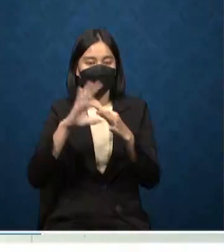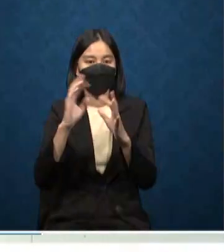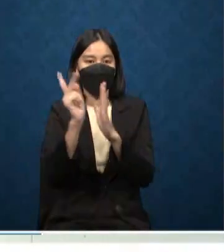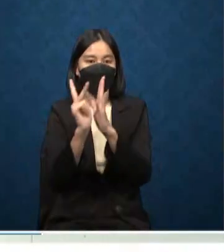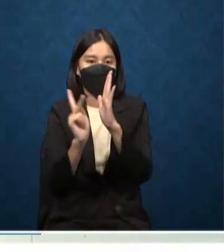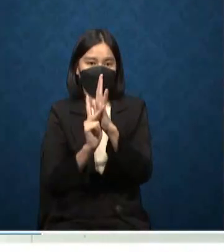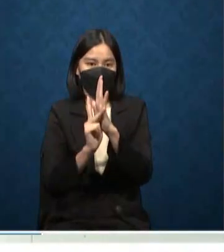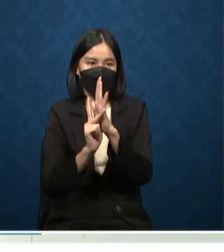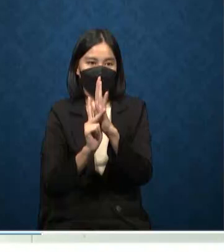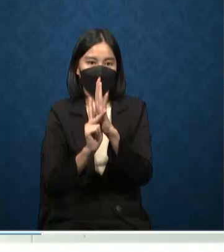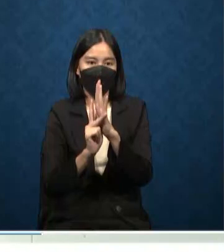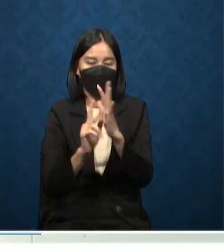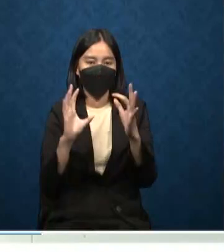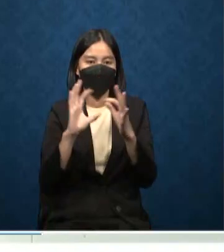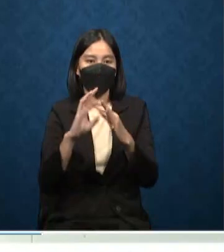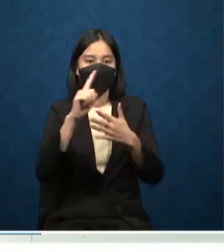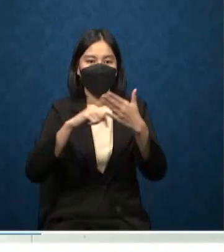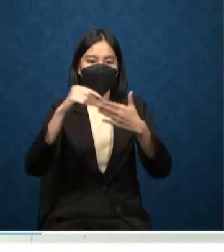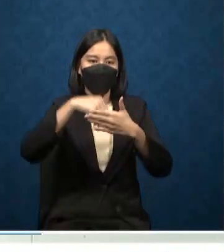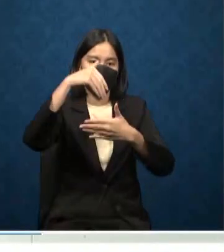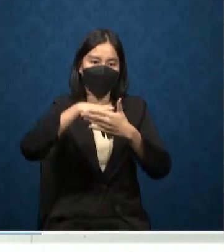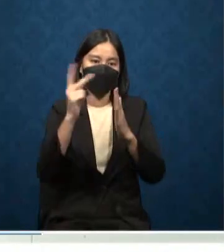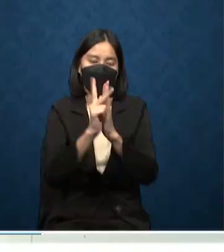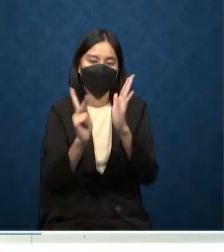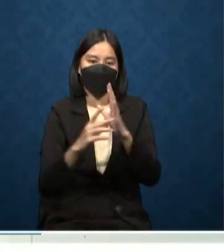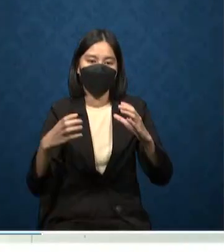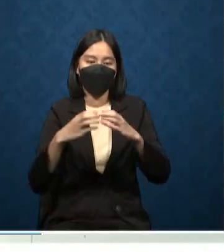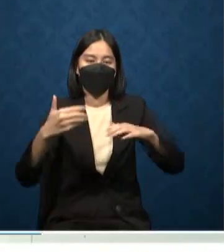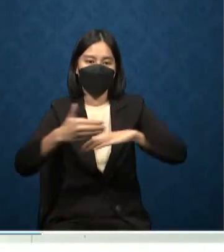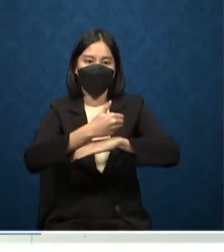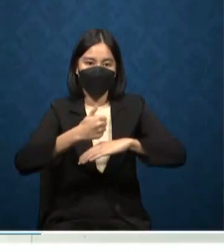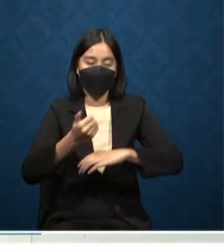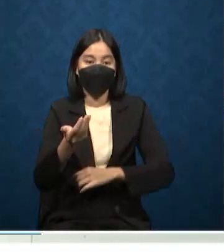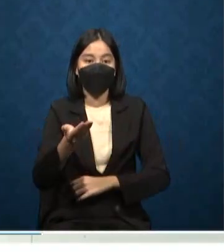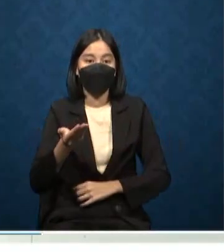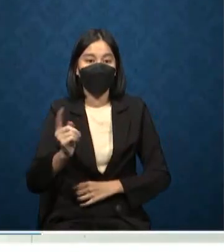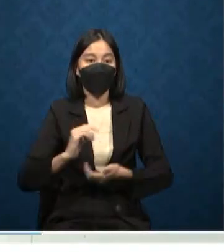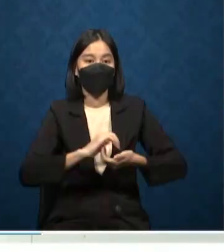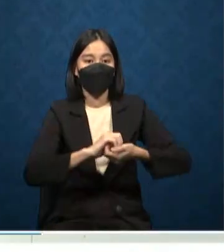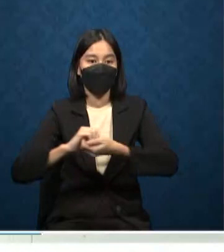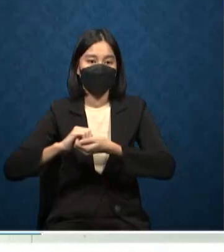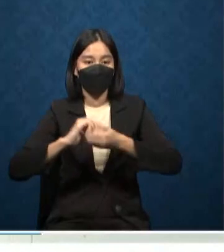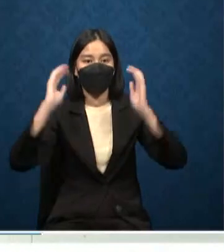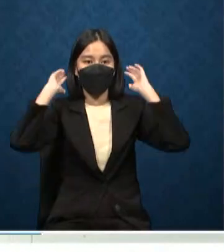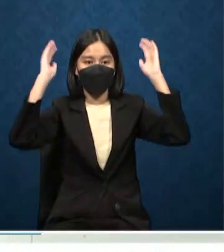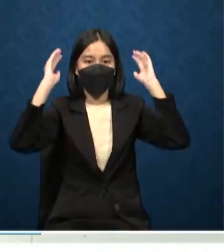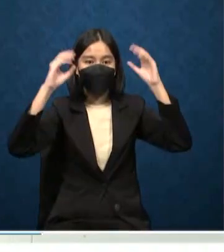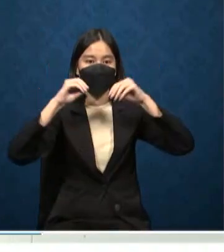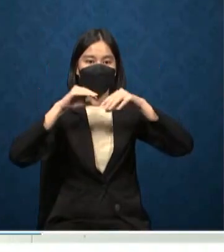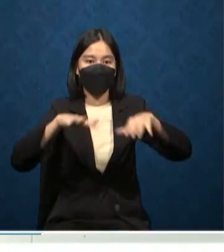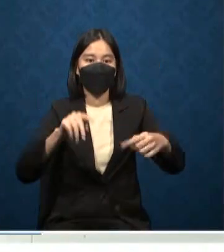เกี่ยวกับการเลือกตั้งกฎหมายพรรคการเมืองรวมถึงขอความร่วมมือประชาสัมพันธ์ให้แก่ประชาชน